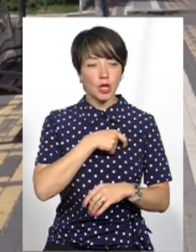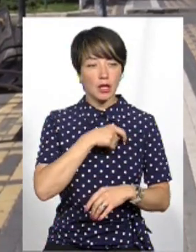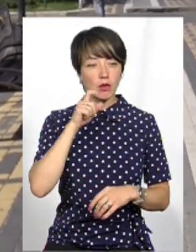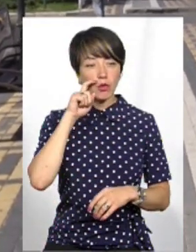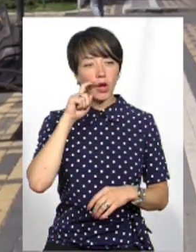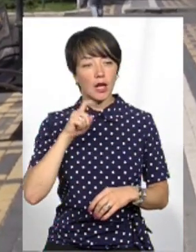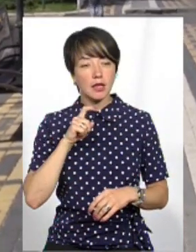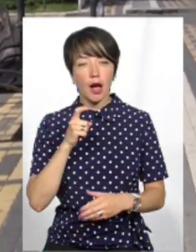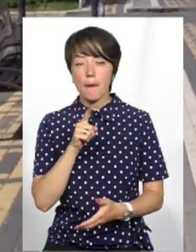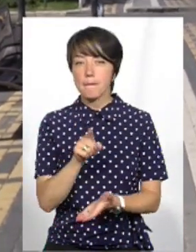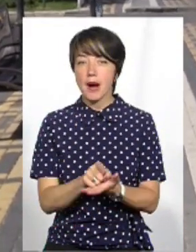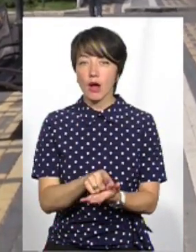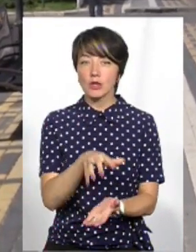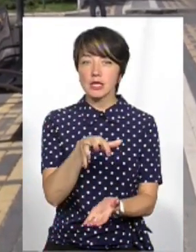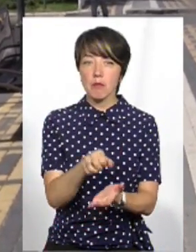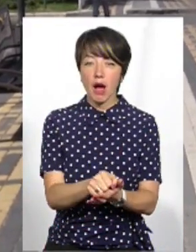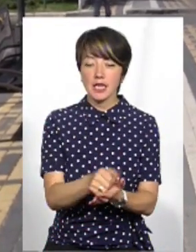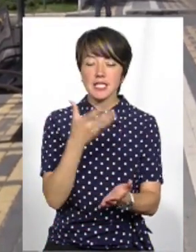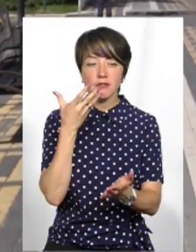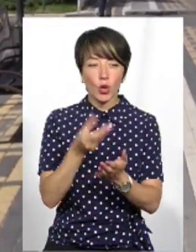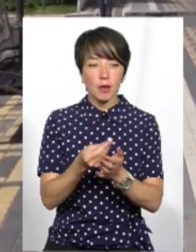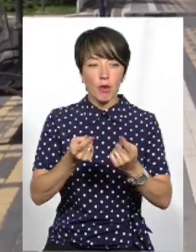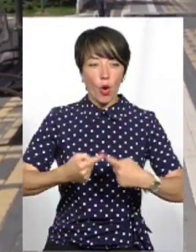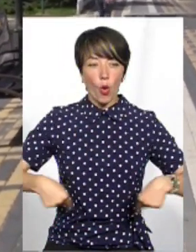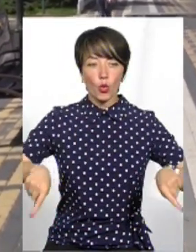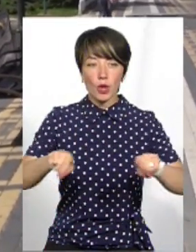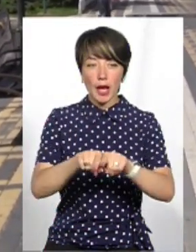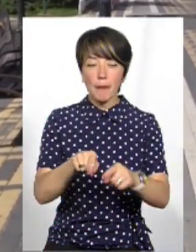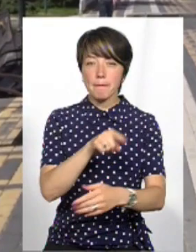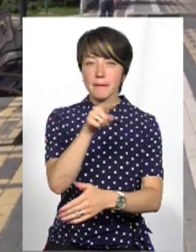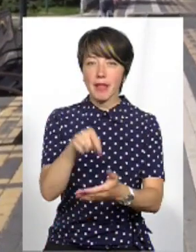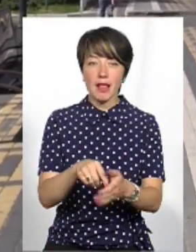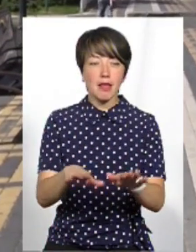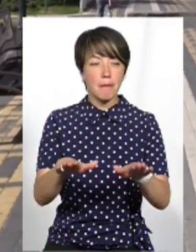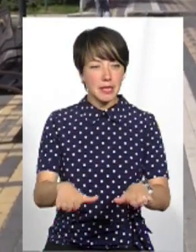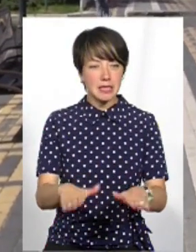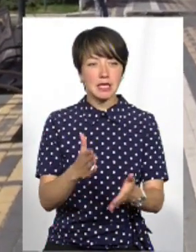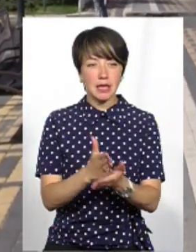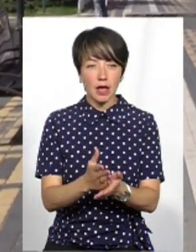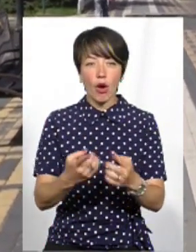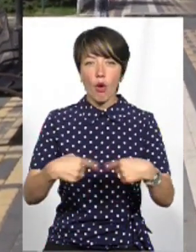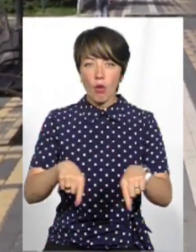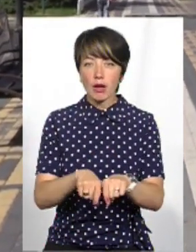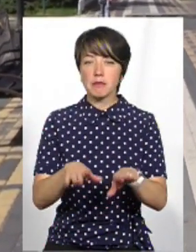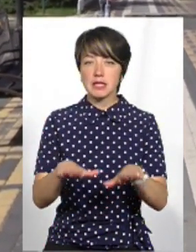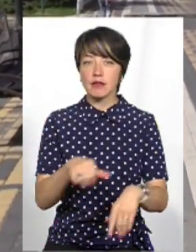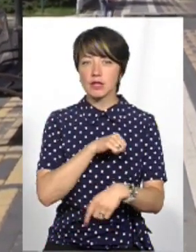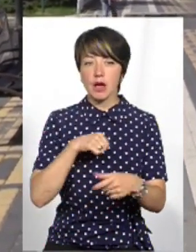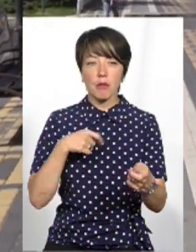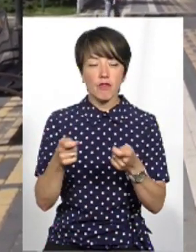Україні мають займатися округами і питаннями округів на місці. На місці є орган місцевого самоврядування,